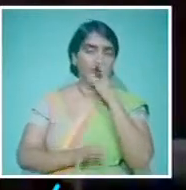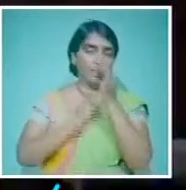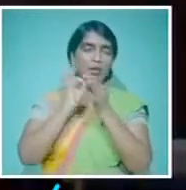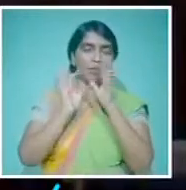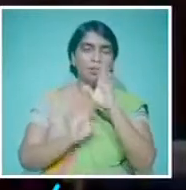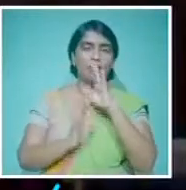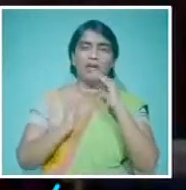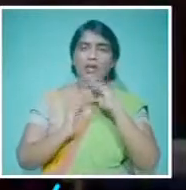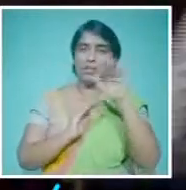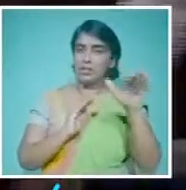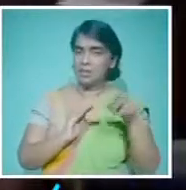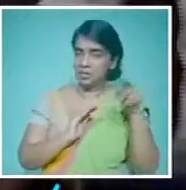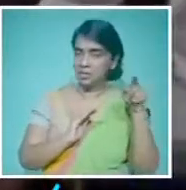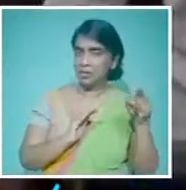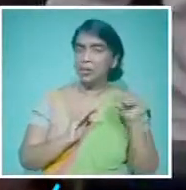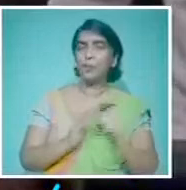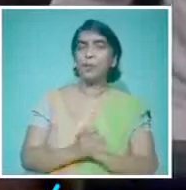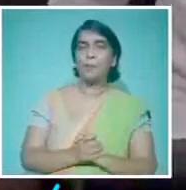agame.